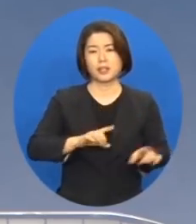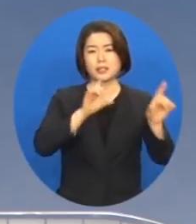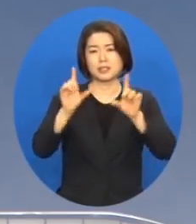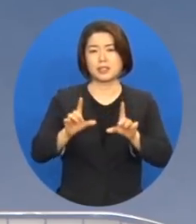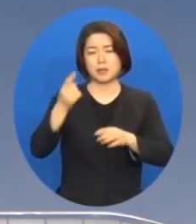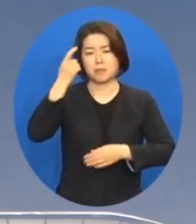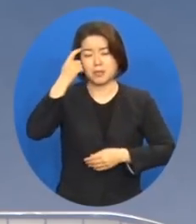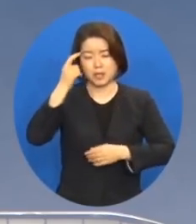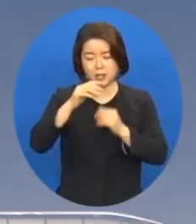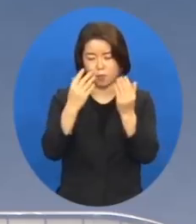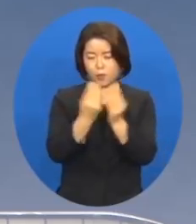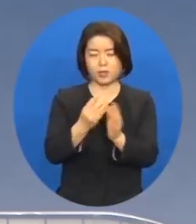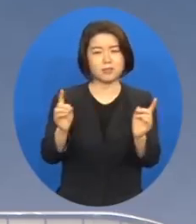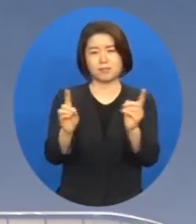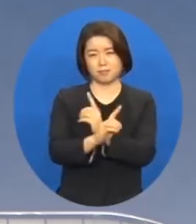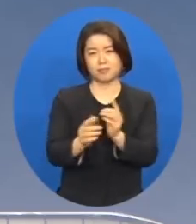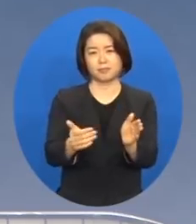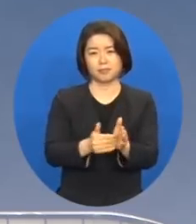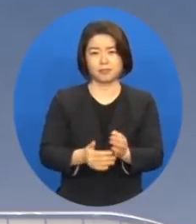생각은 완전히 달라져 버렸어요.